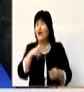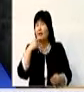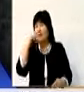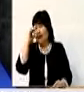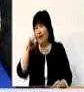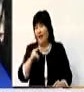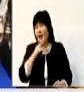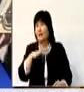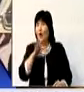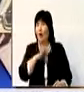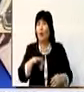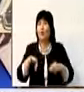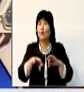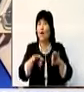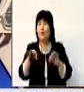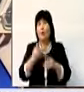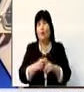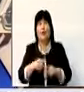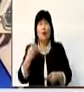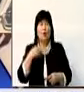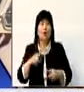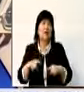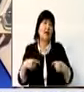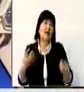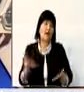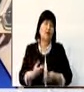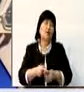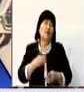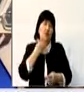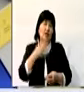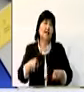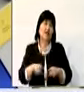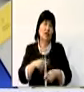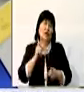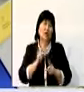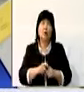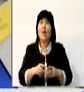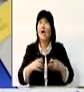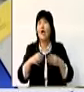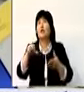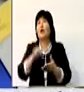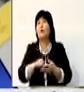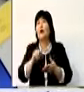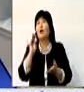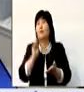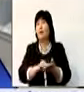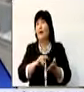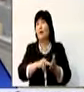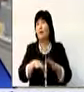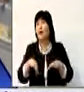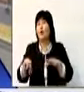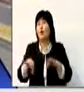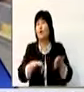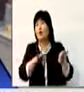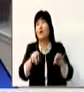мен Қазақстанда қолданыста жүр. Міне, Қызылордаға да жеттік. Бұл жақсы деген сөз. Экспедиция мүшелері белгіленген межені жүріп өту арқылы